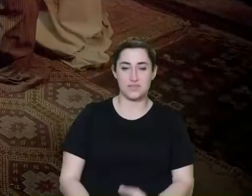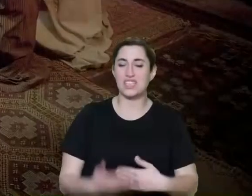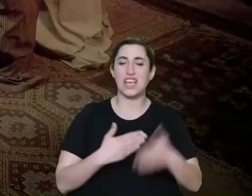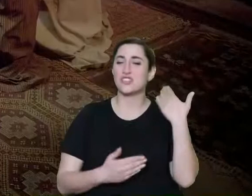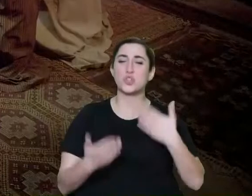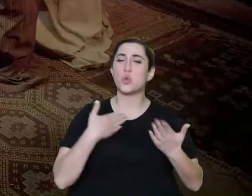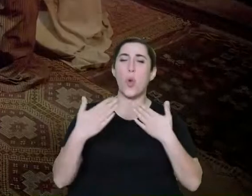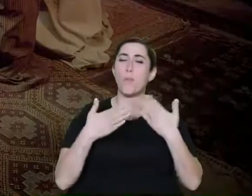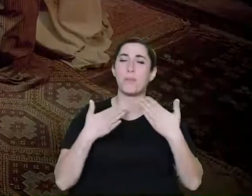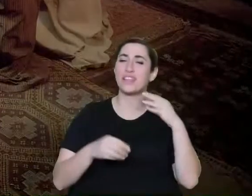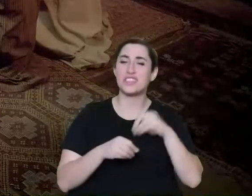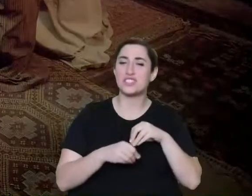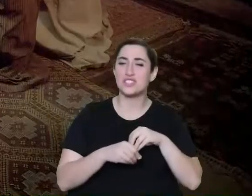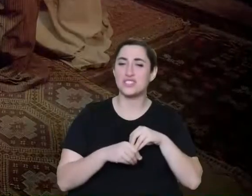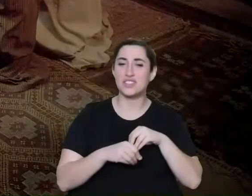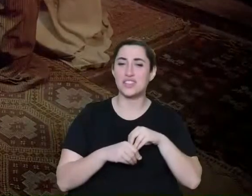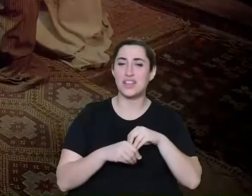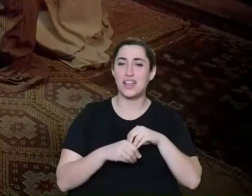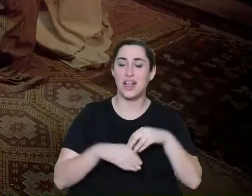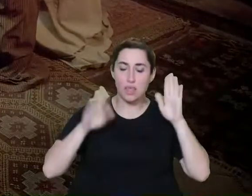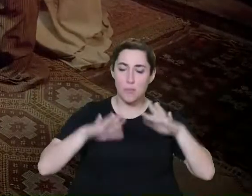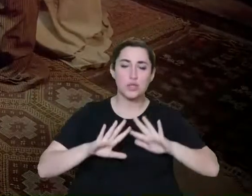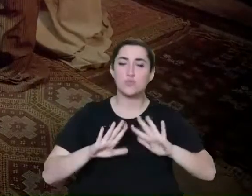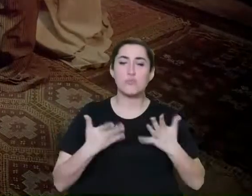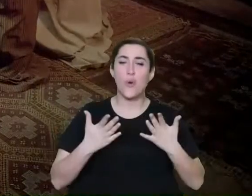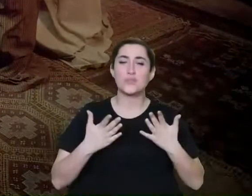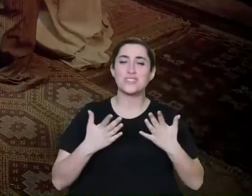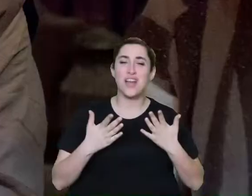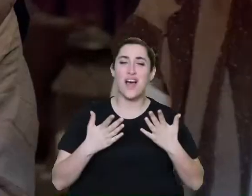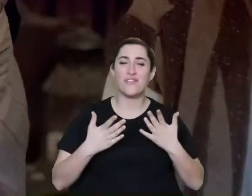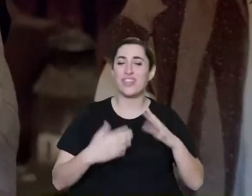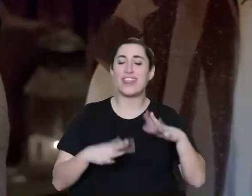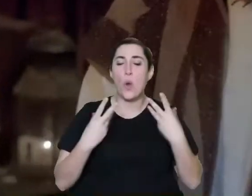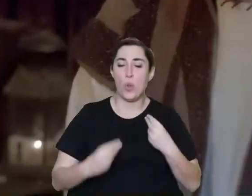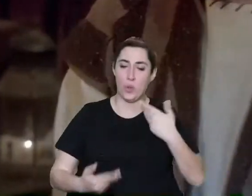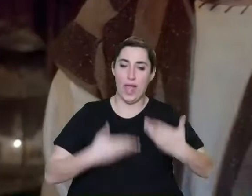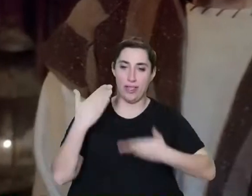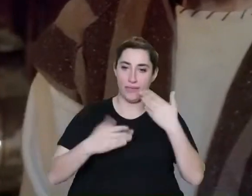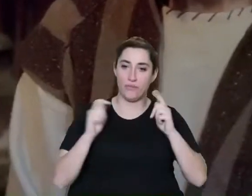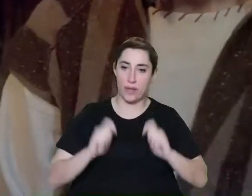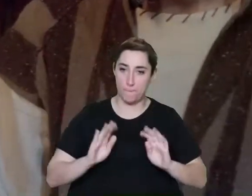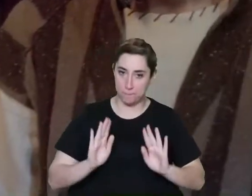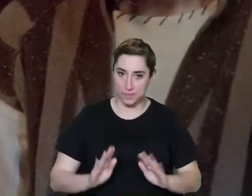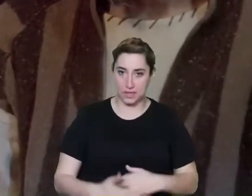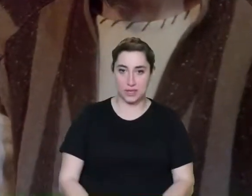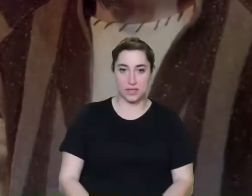Geçenki sohbetimizde namazı bozan hallerden bahsetmiş